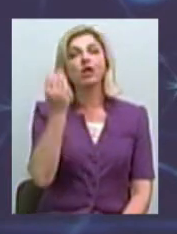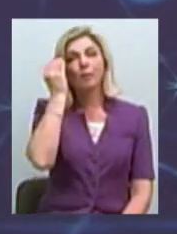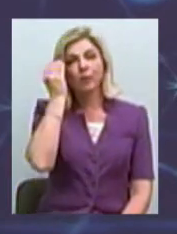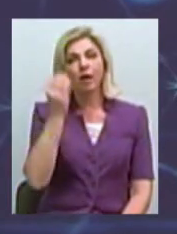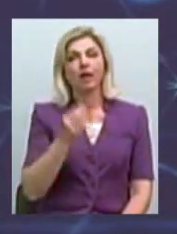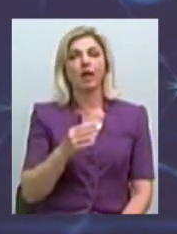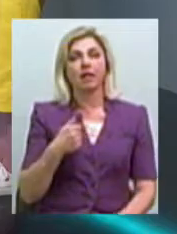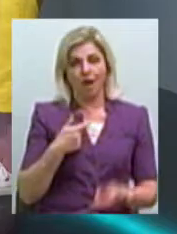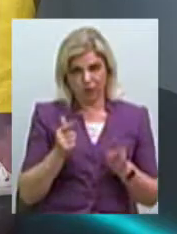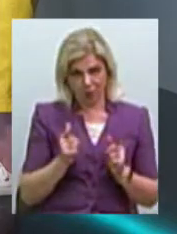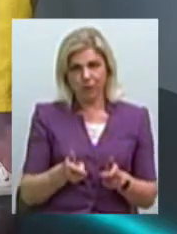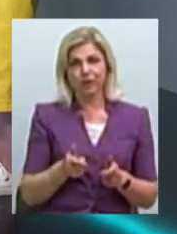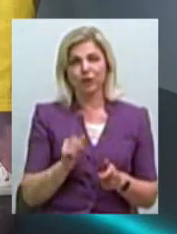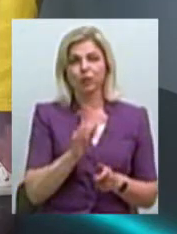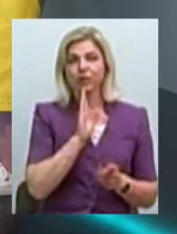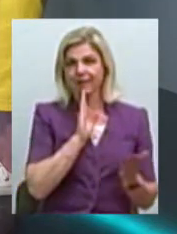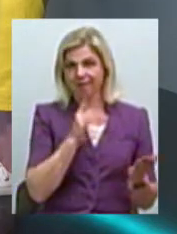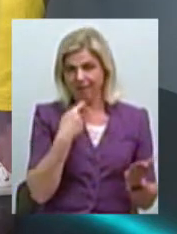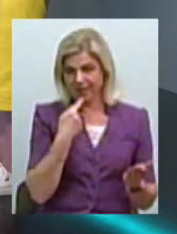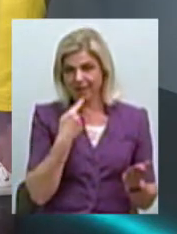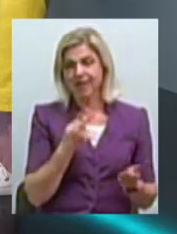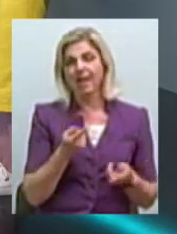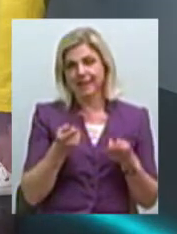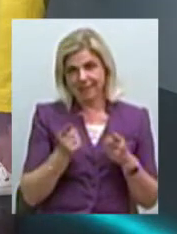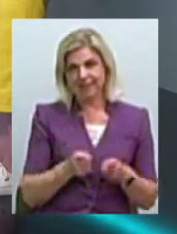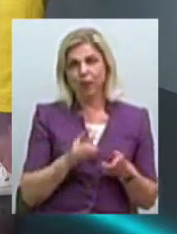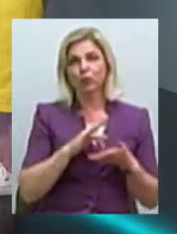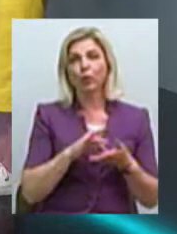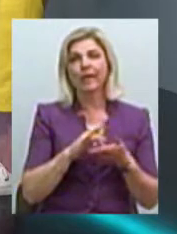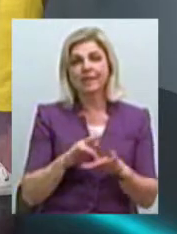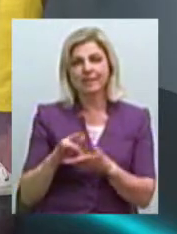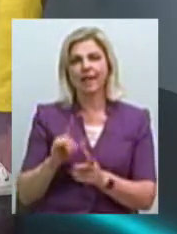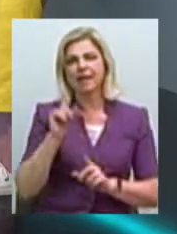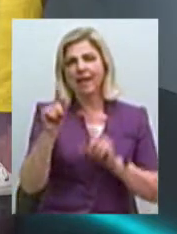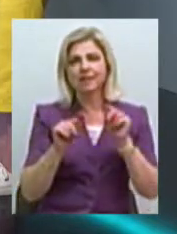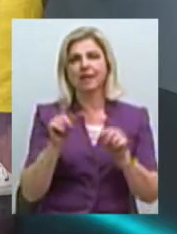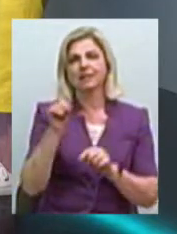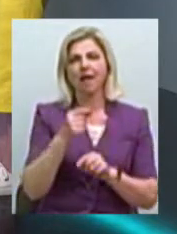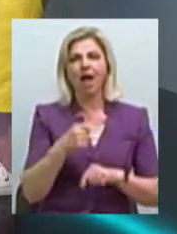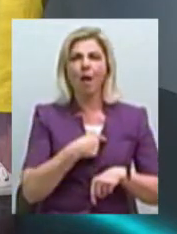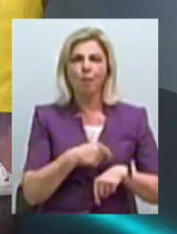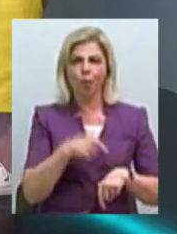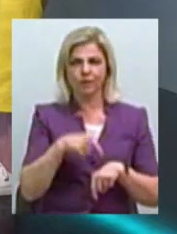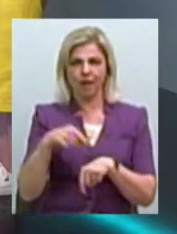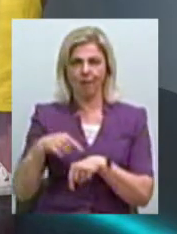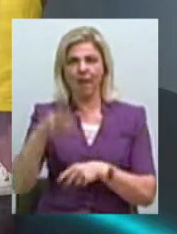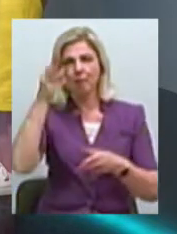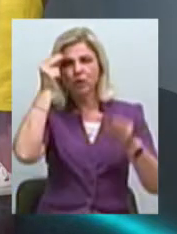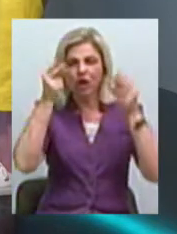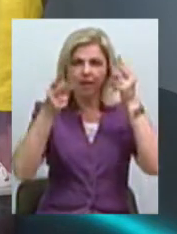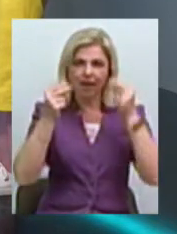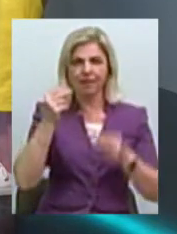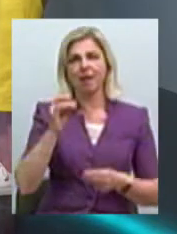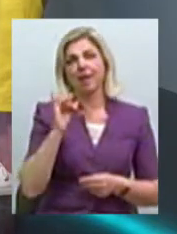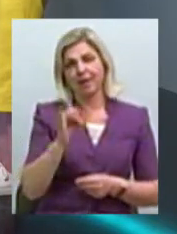я соглашусь, конечно, в чем-то. Действительно, туристы едут за эмоциями, за впечатлениями. И тут я не могу